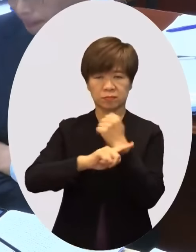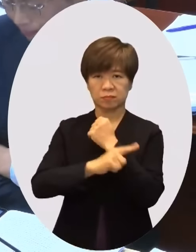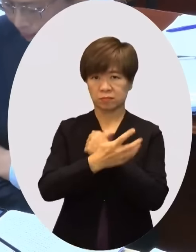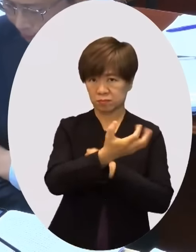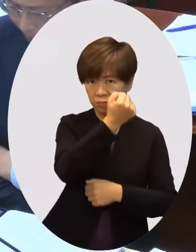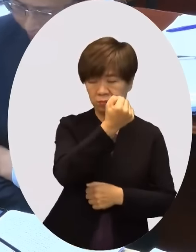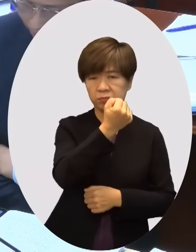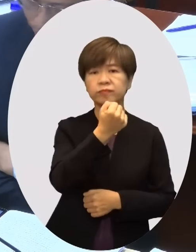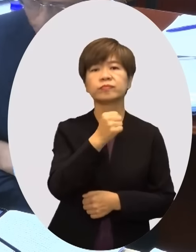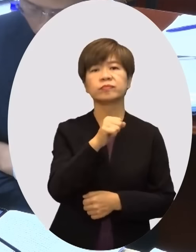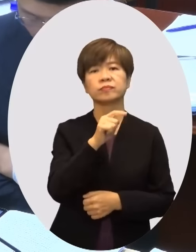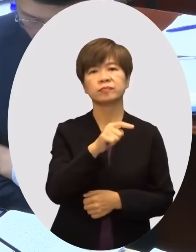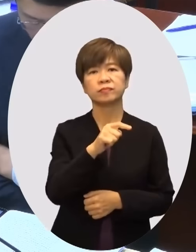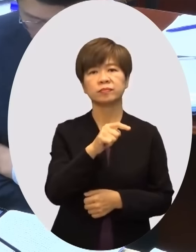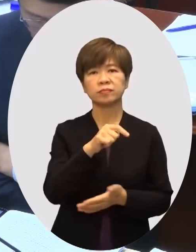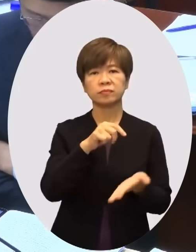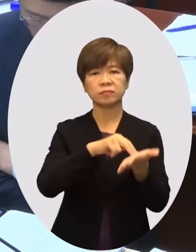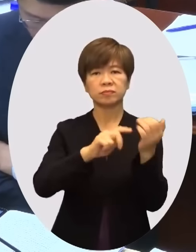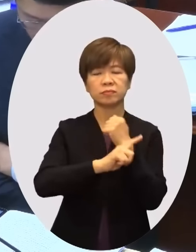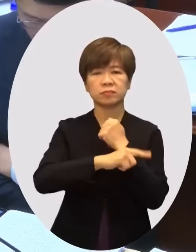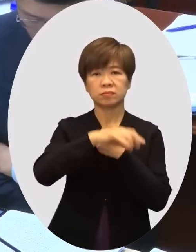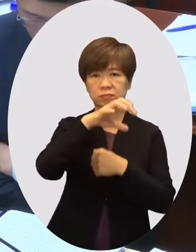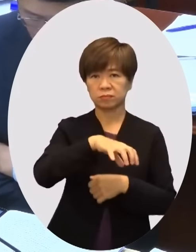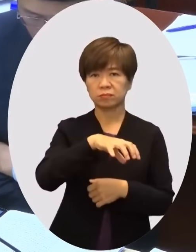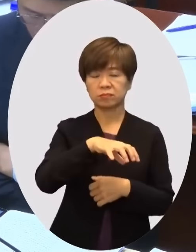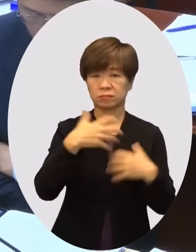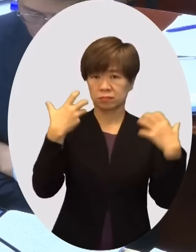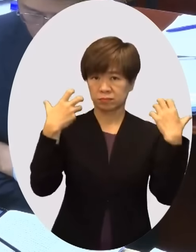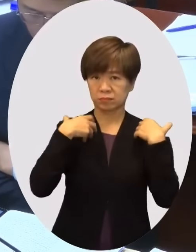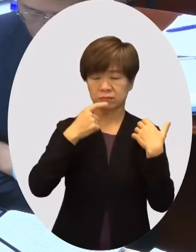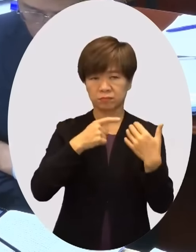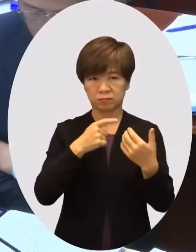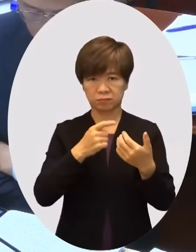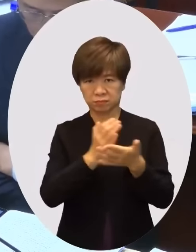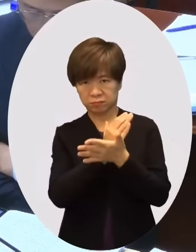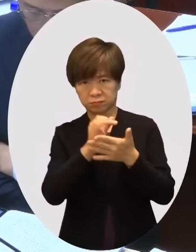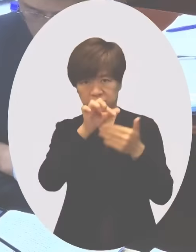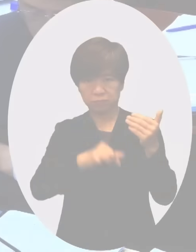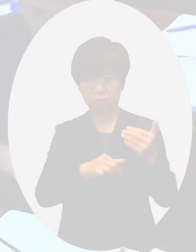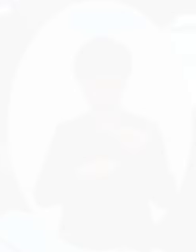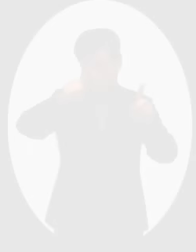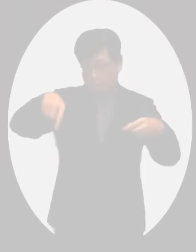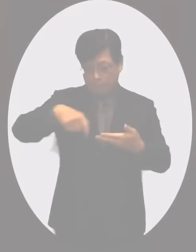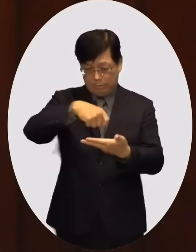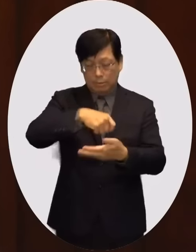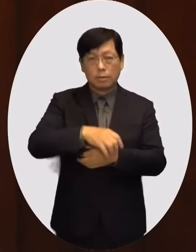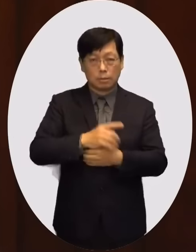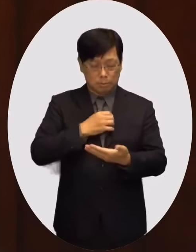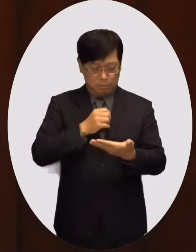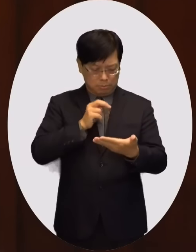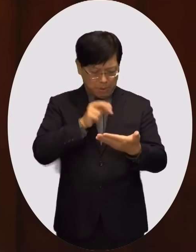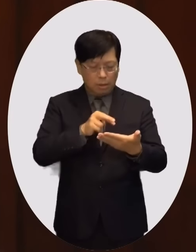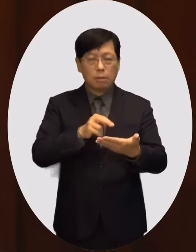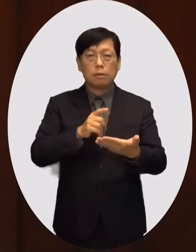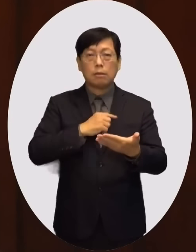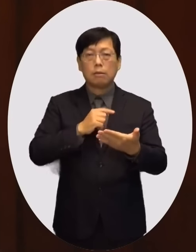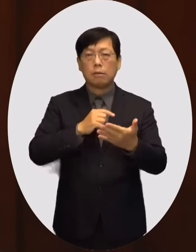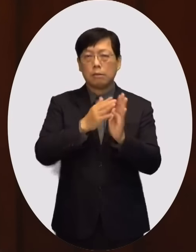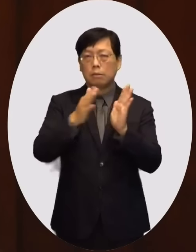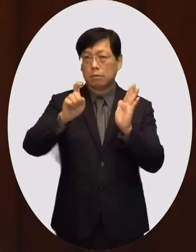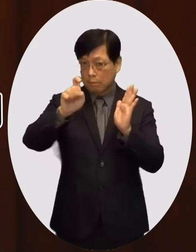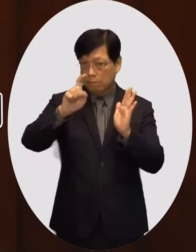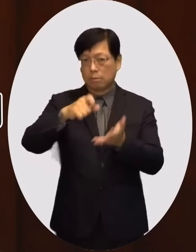然我们这里享有这个立法的制定还有立法的形成自由。 我注意到您的答辩书的第十